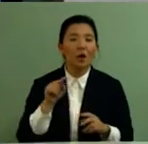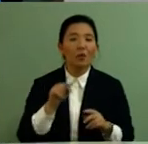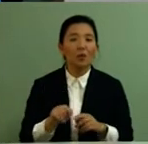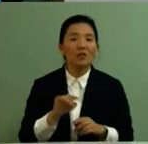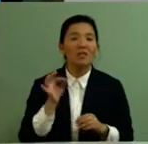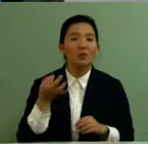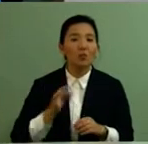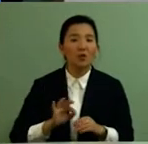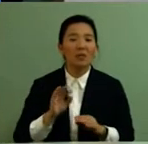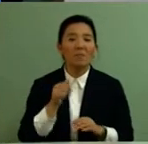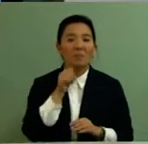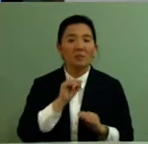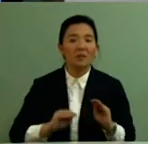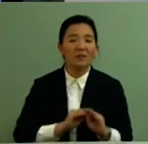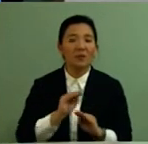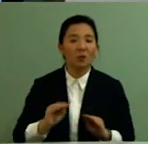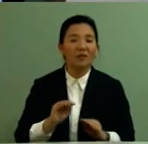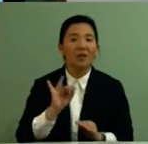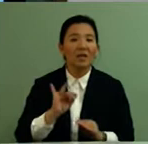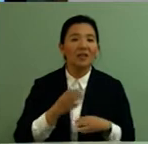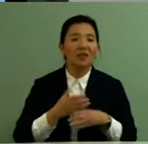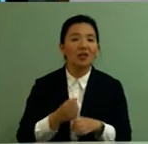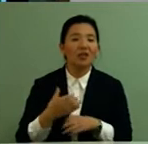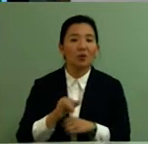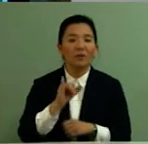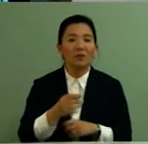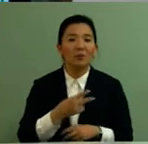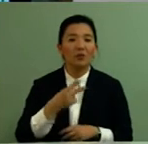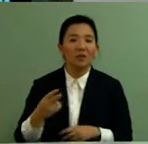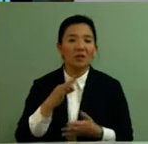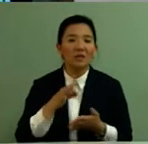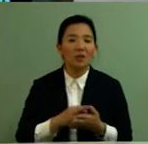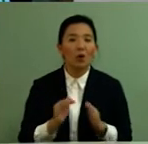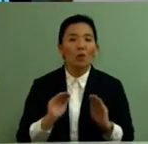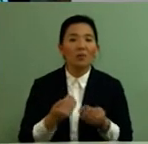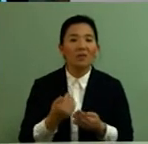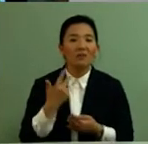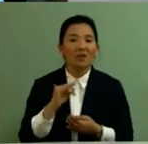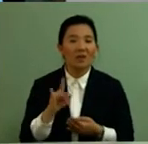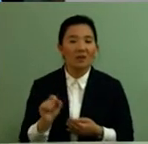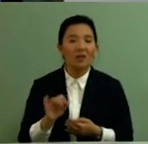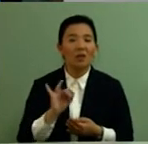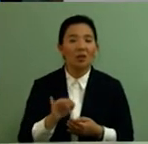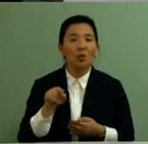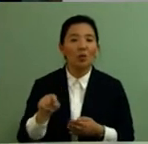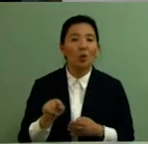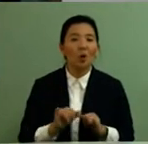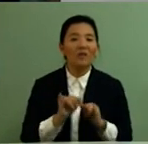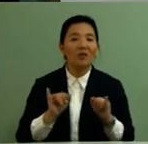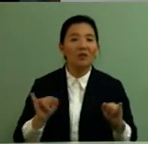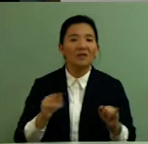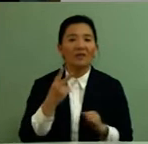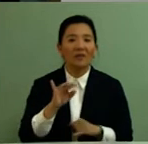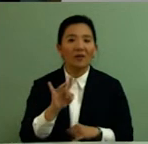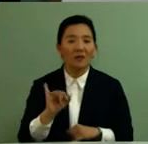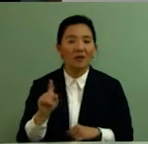есть, используя метод подстановки и сокращение, у вас получается ответ уменьшилось в 3 раза, и тут увеличится в